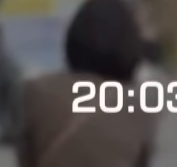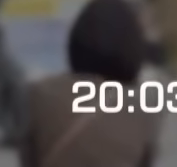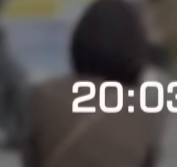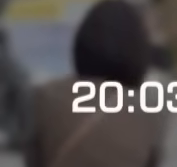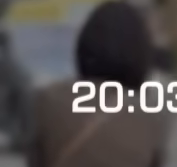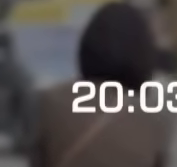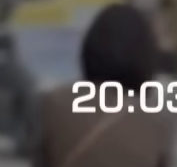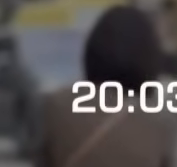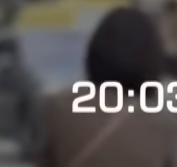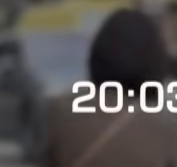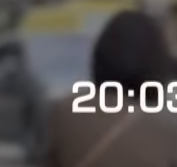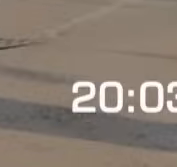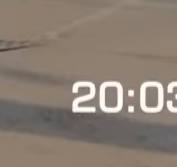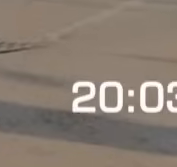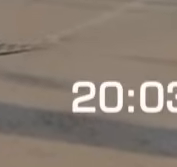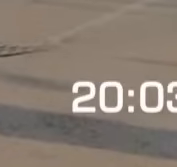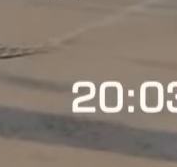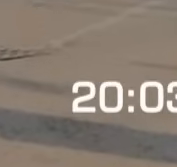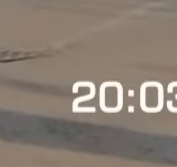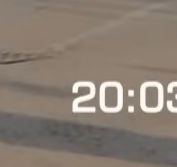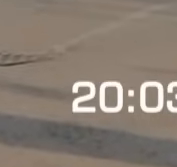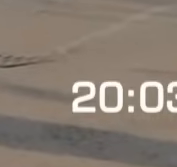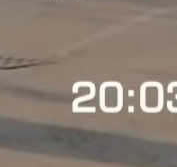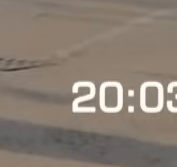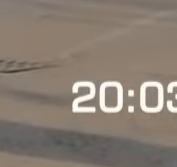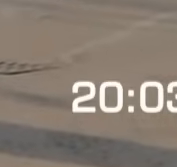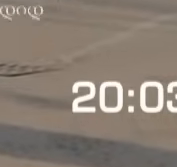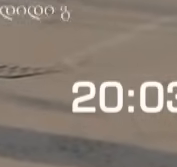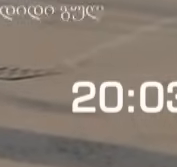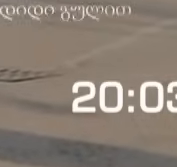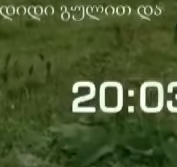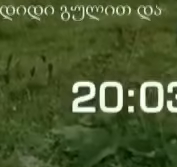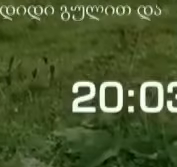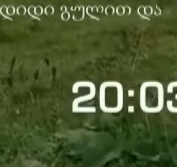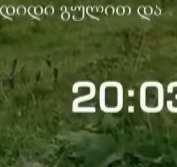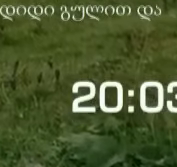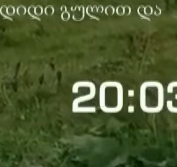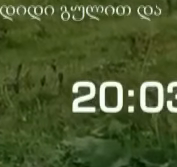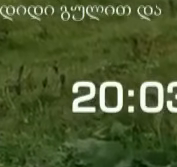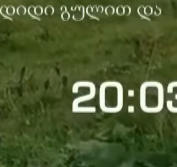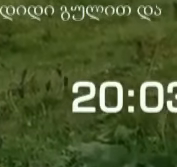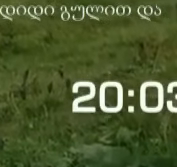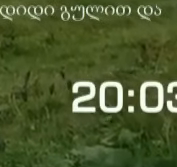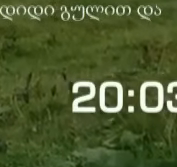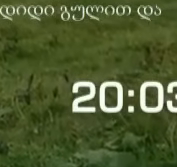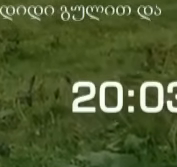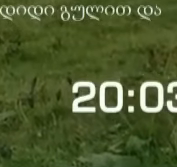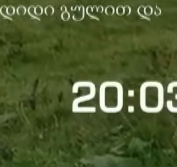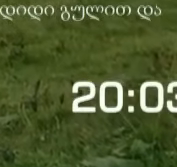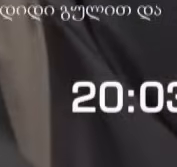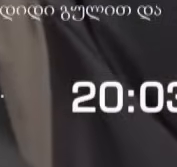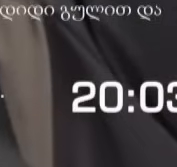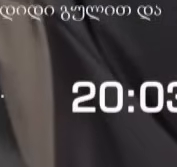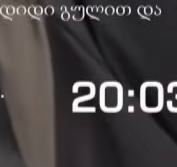ისეთი, როგორიც იყო მიშოსთან ერთად, მაგრამ მიშო ყოველთვის ჩვენთან იქნება. განსაკუთრებული მეგობარი, დიდი გულით და კეთილი ღიმილით.